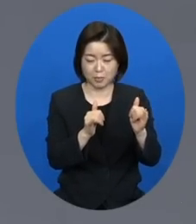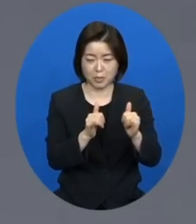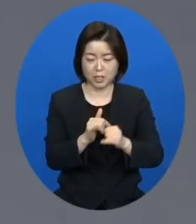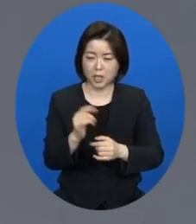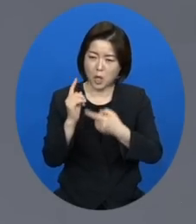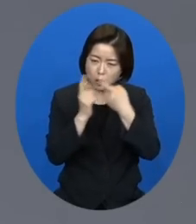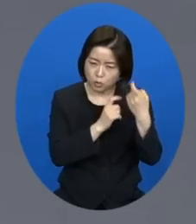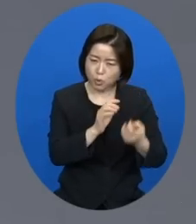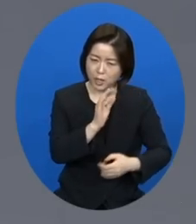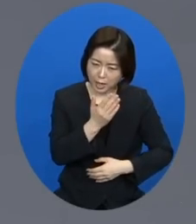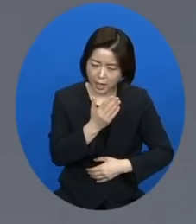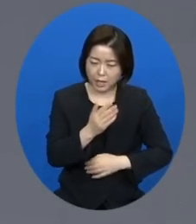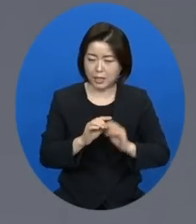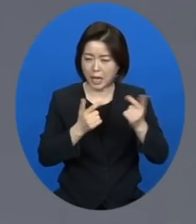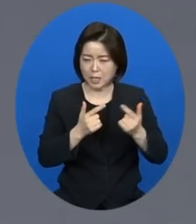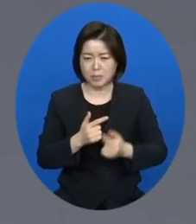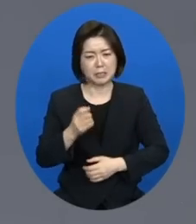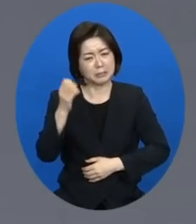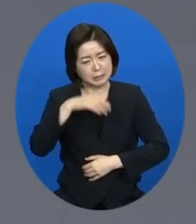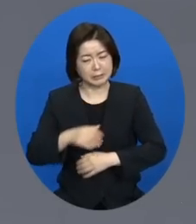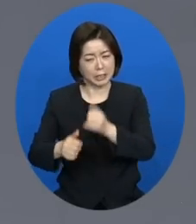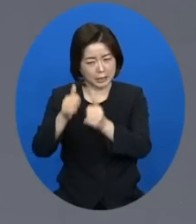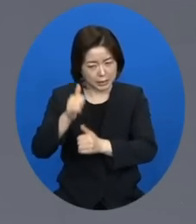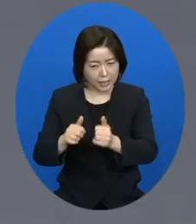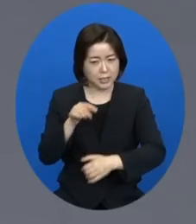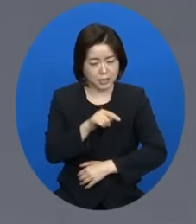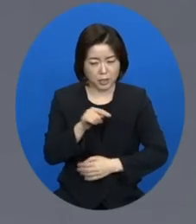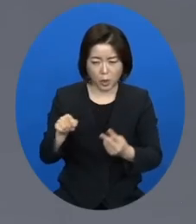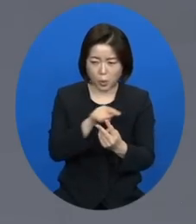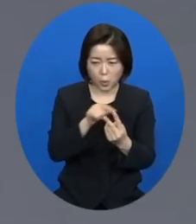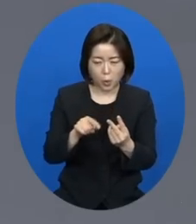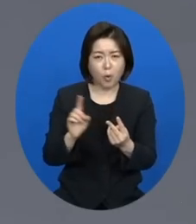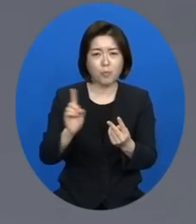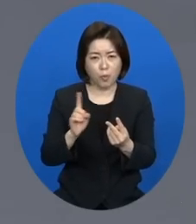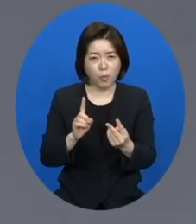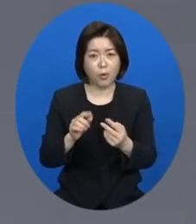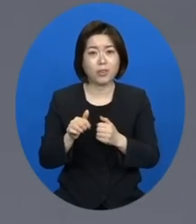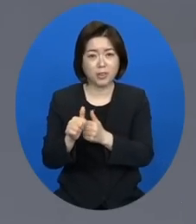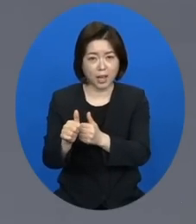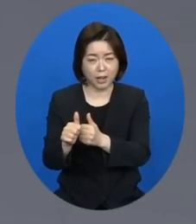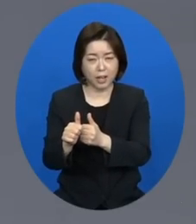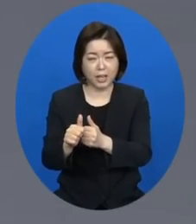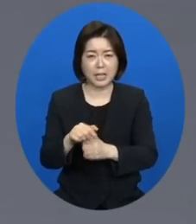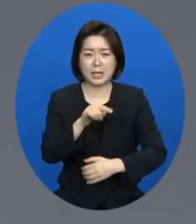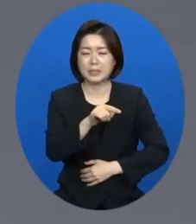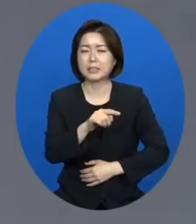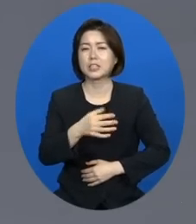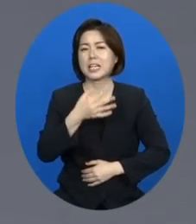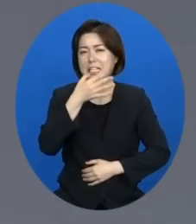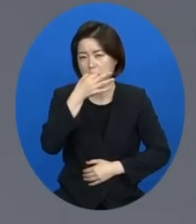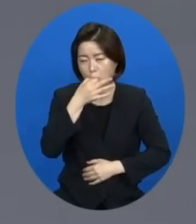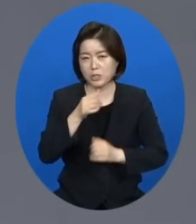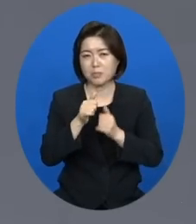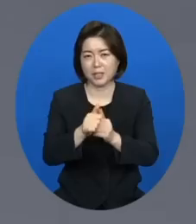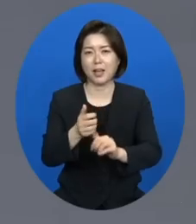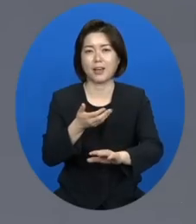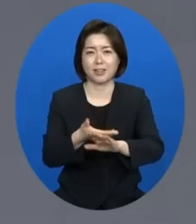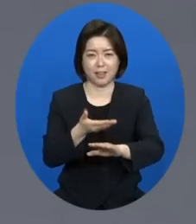유혹이 되느냐 아니면 그냥 테스트가 되느냐는 무엇에 달려있냐면 바로 욕심에 따라